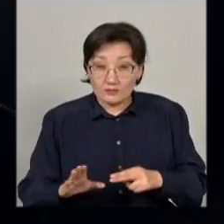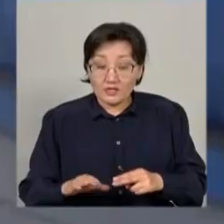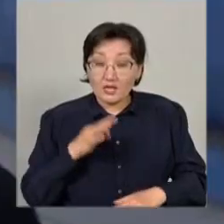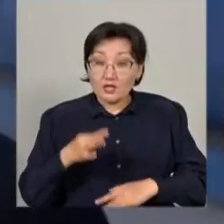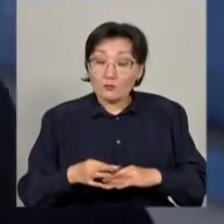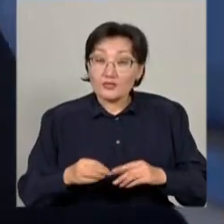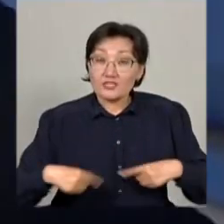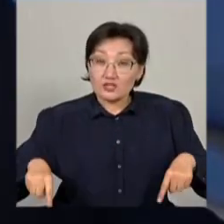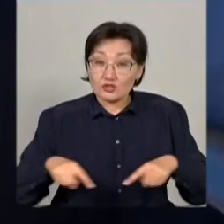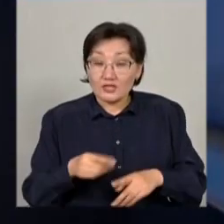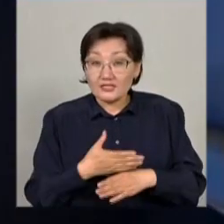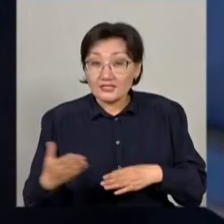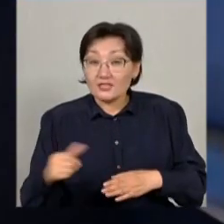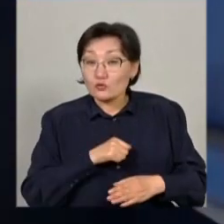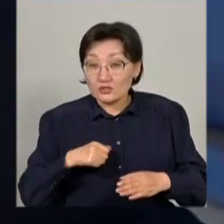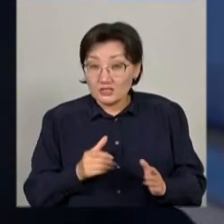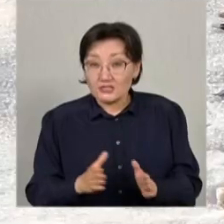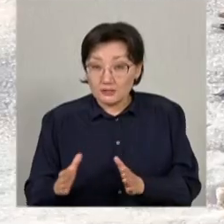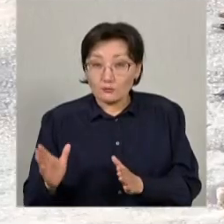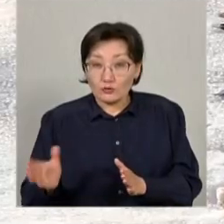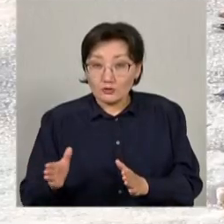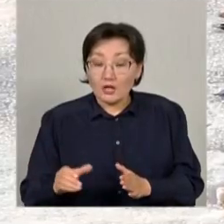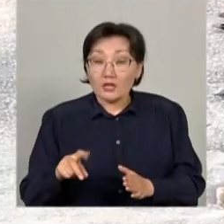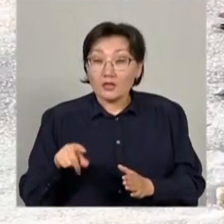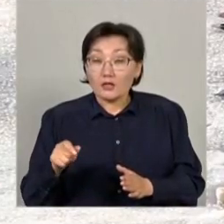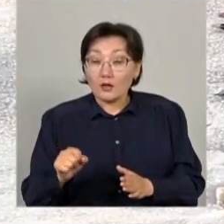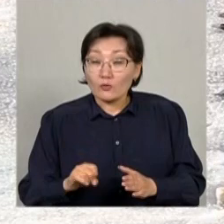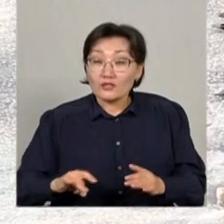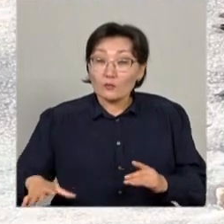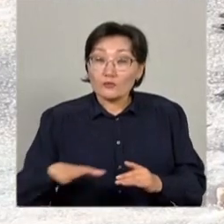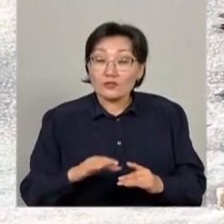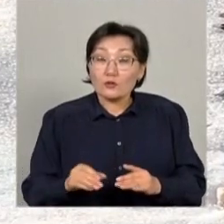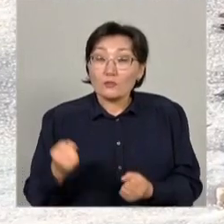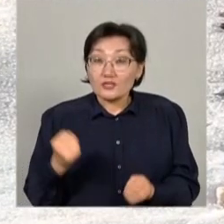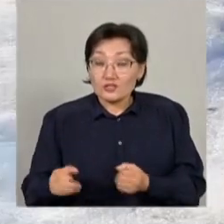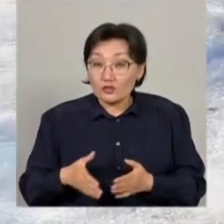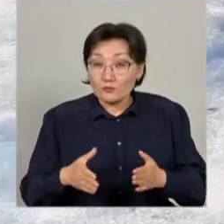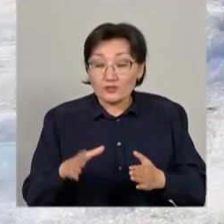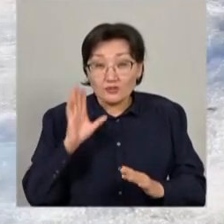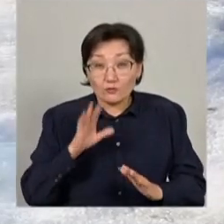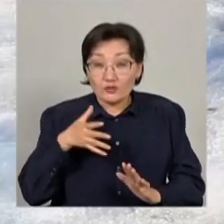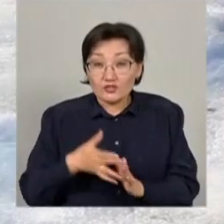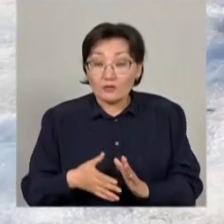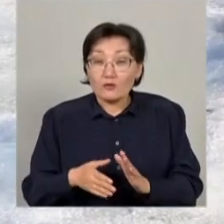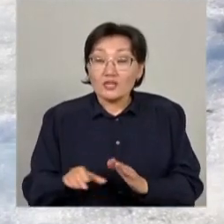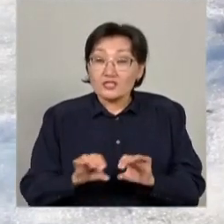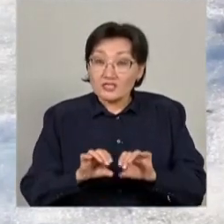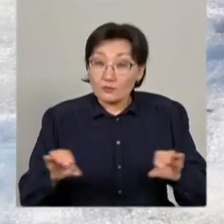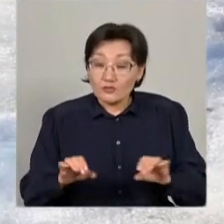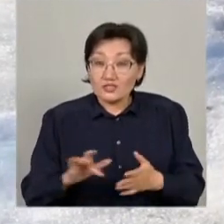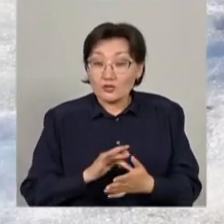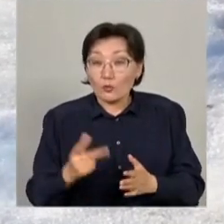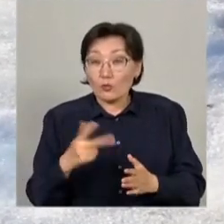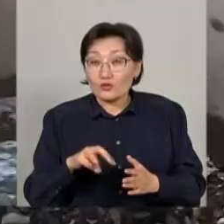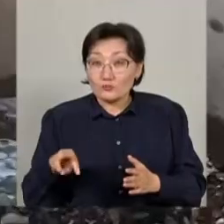жауапты компания кейін өздері реттейді. Алғаудан Қарақұдық ауылына апарар автомобиль жолына су өткізгіш құбырын салу үшін былтыр қазынадан 30